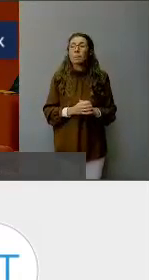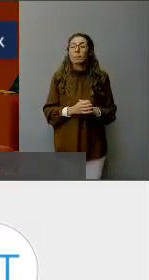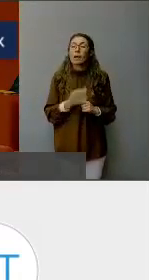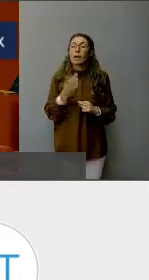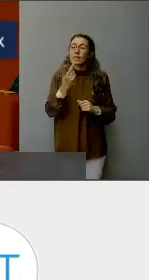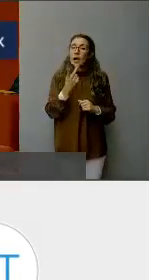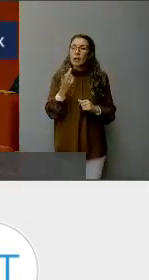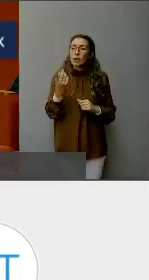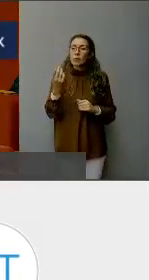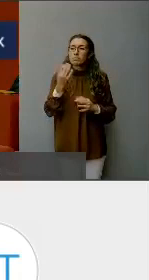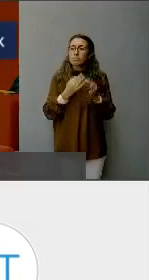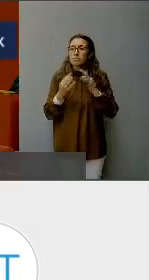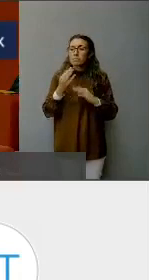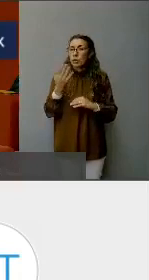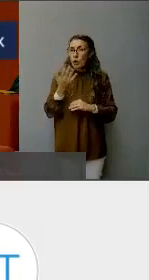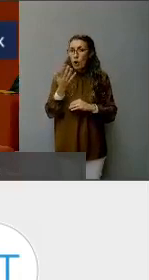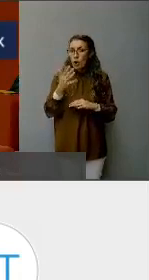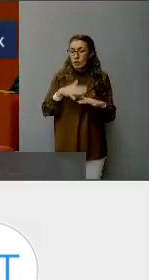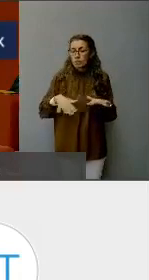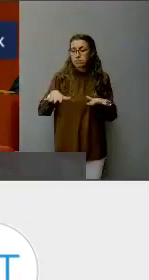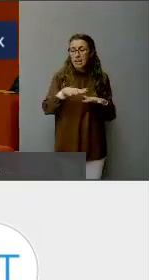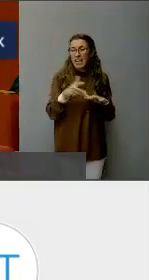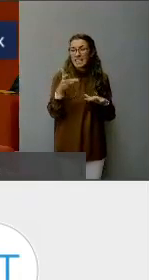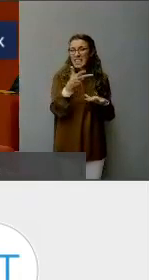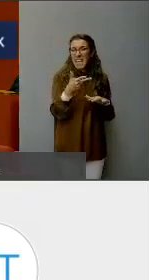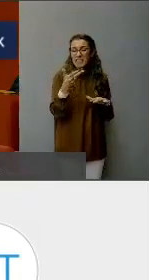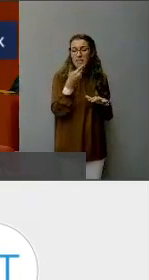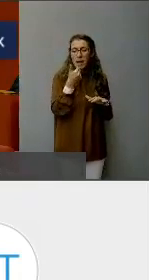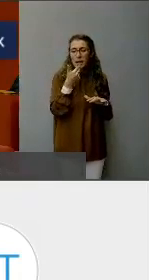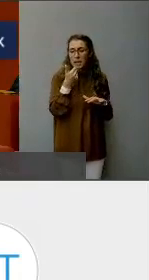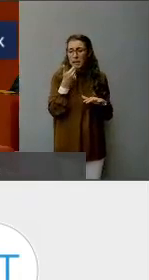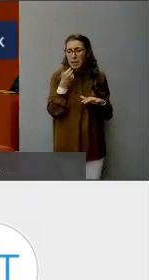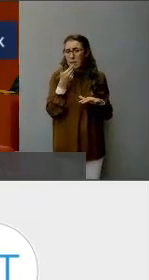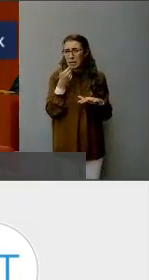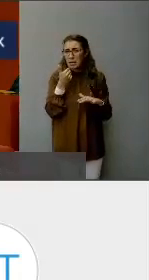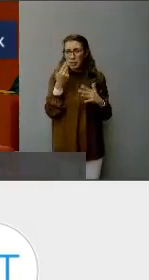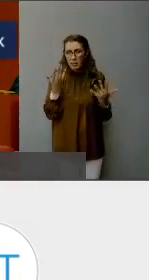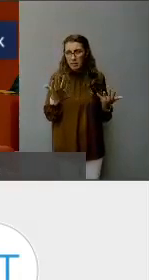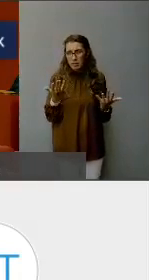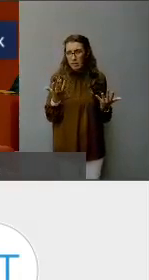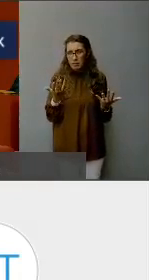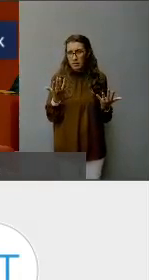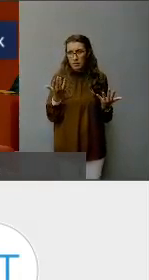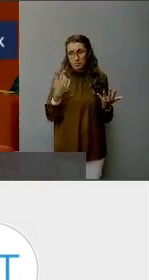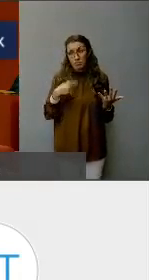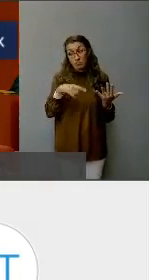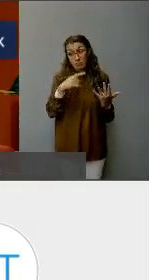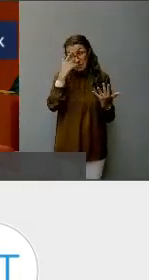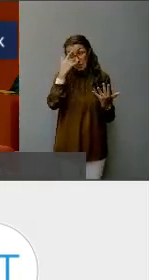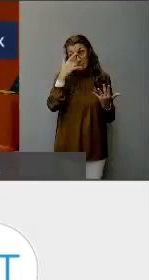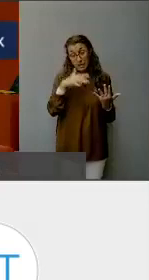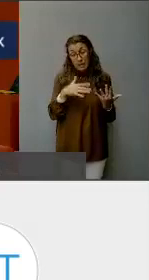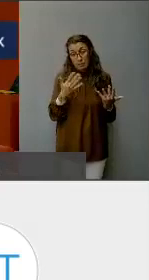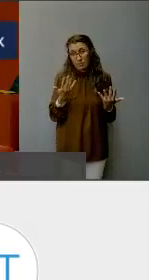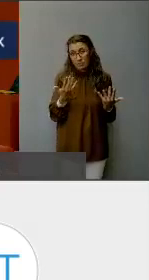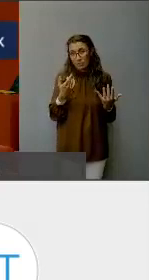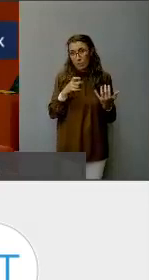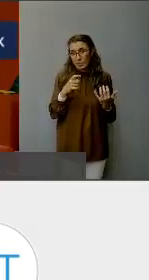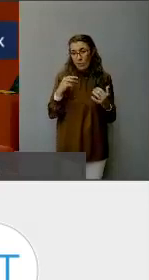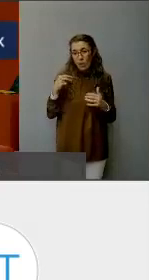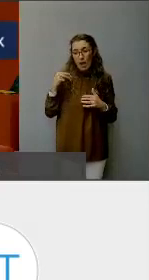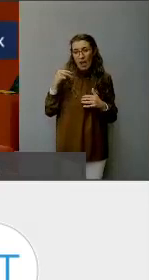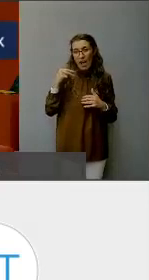di cui è priva quella realtà e non si capisce bene anzi si capisce bene si comprendono le ragioni per le quali nel corso degli anni